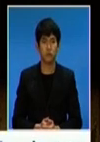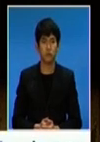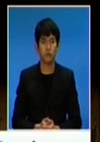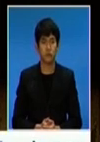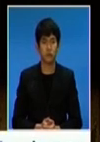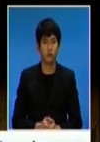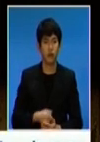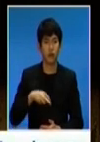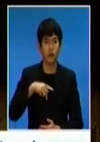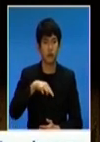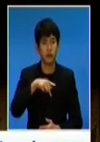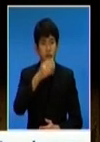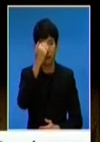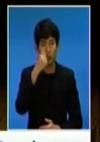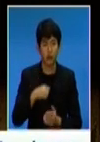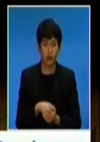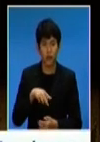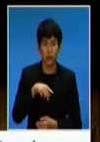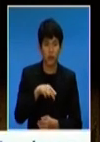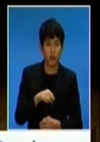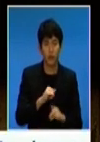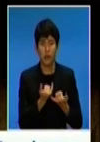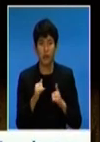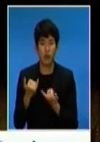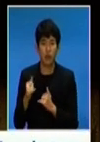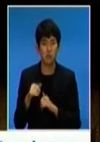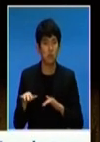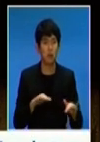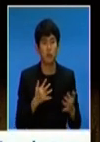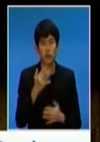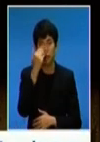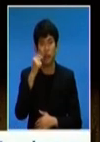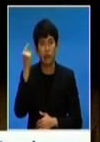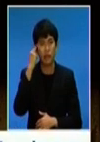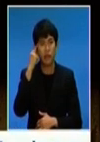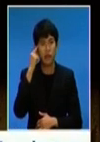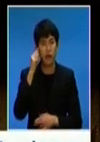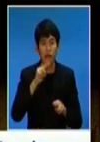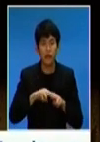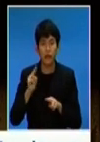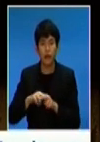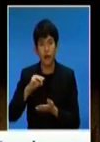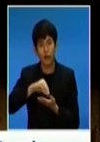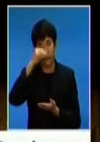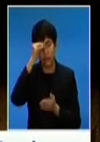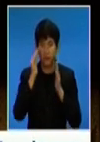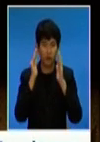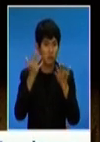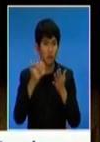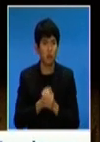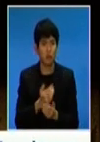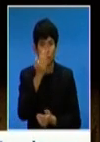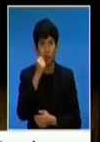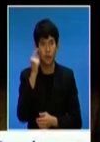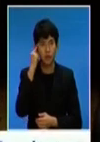เดินจากเสาธงแย่กันไปแย่กันมาเท้าไม่พร้อมท่านอย่าหวังเลยครับว่าจะนั่งเรียนแล้วมีสมาธิฉันได้ฉะนั้น